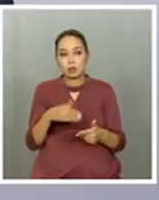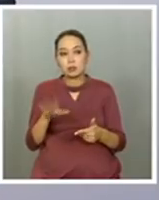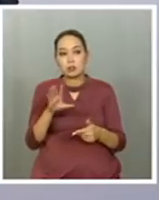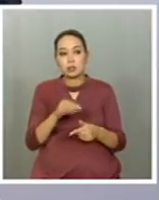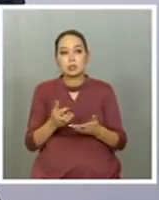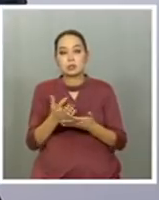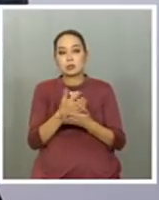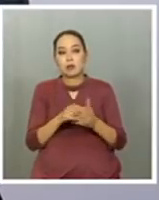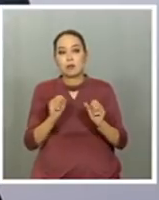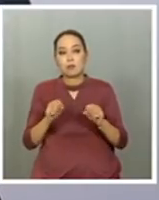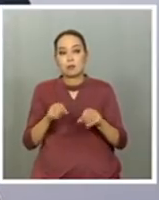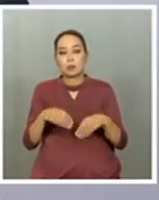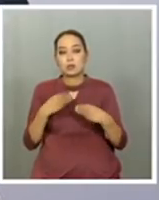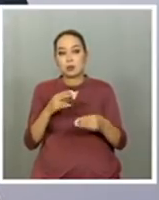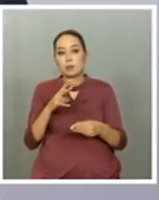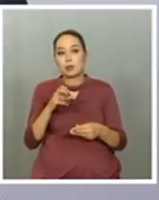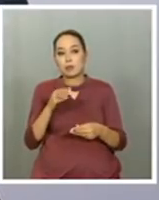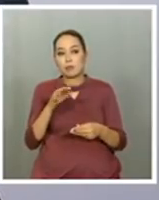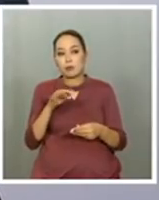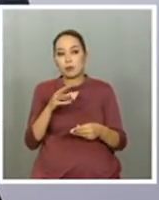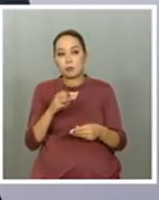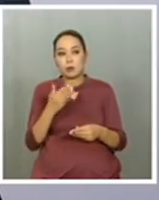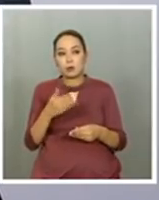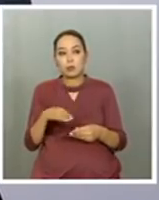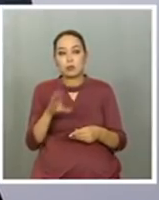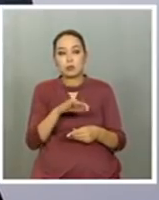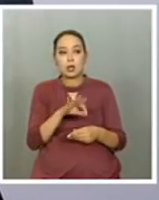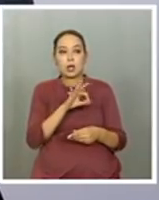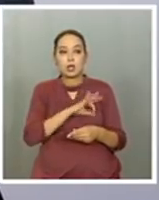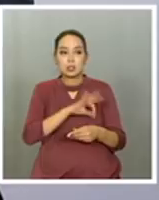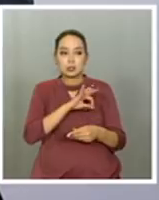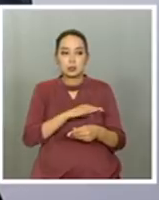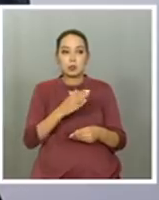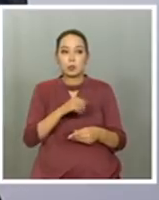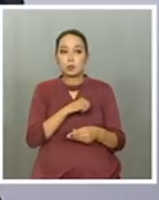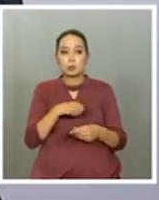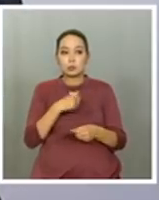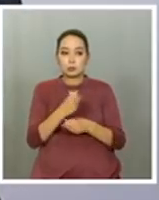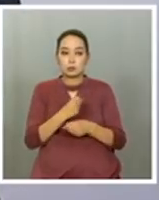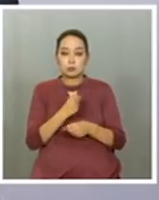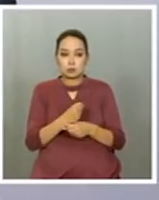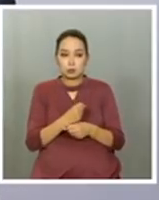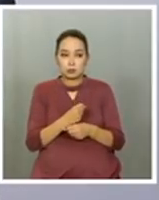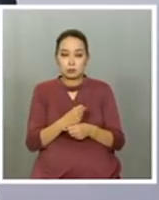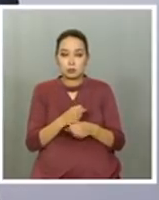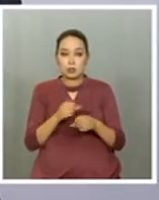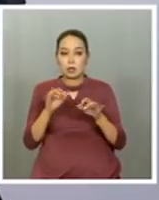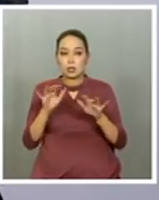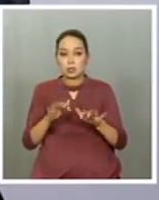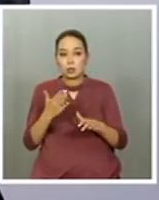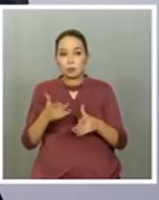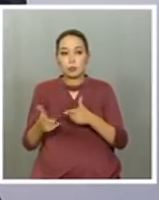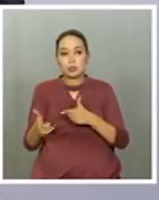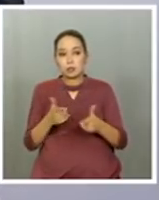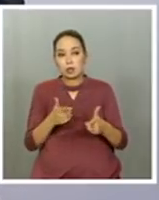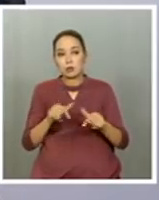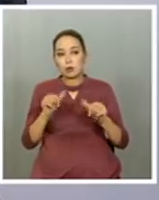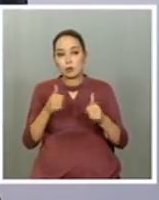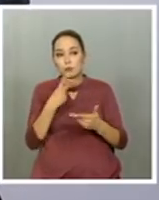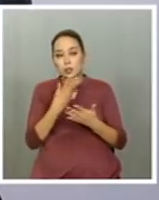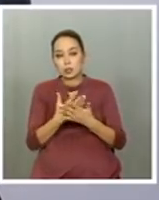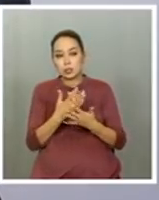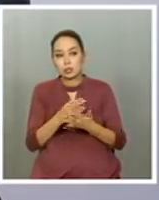платформалар. Оның мазмұнын қолданушылар өздері жасайды. Мұнда дайын үлгілер мен интерфейс